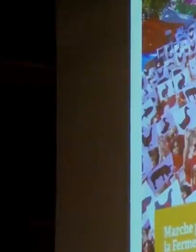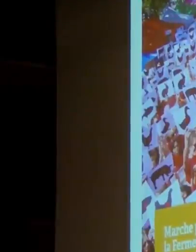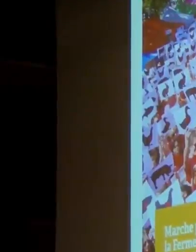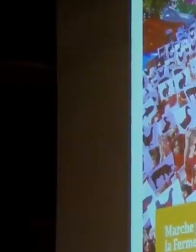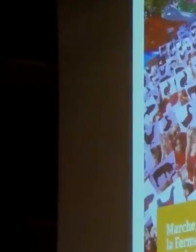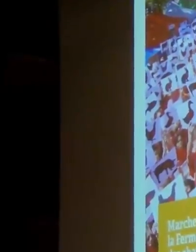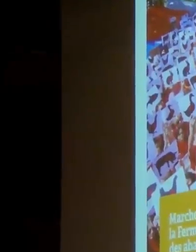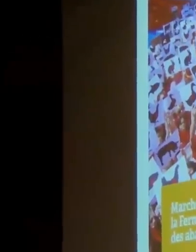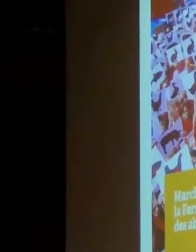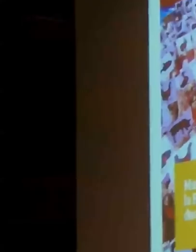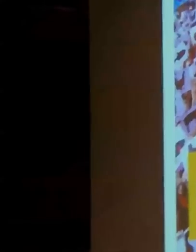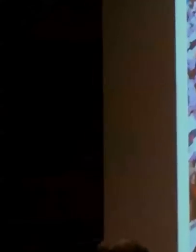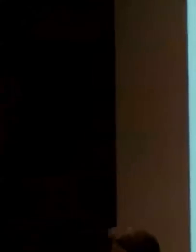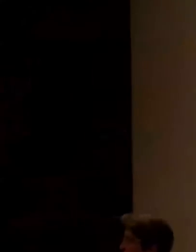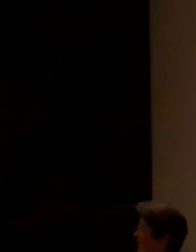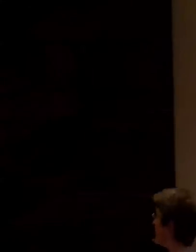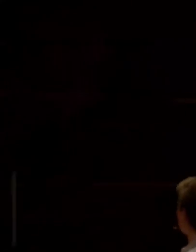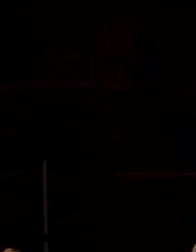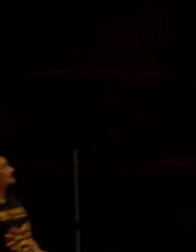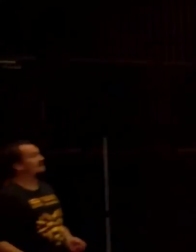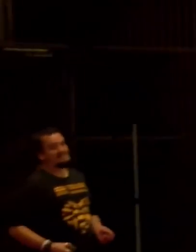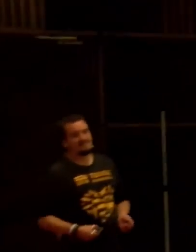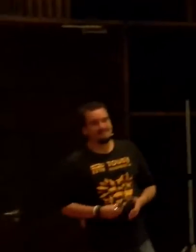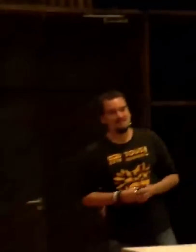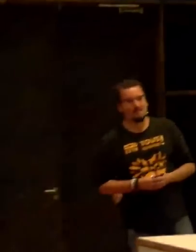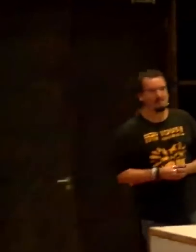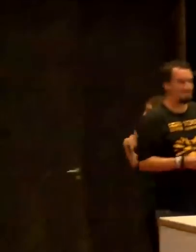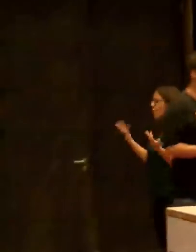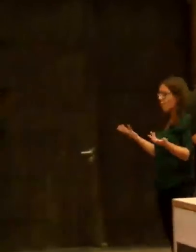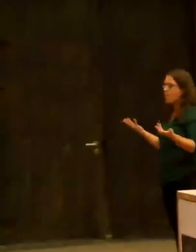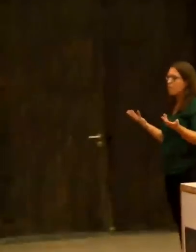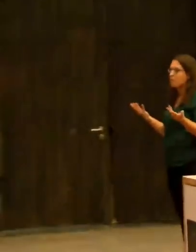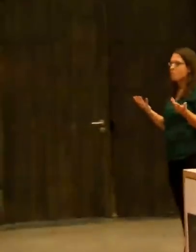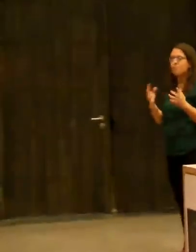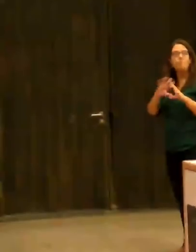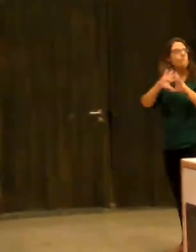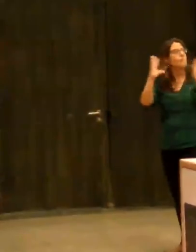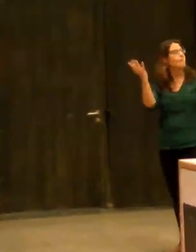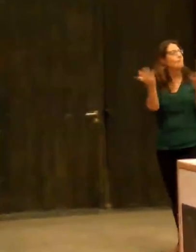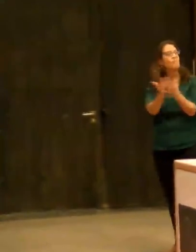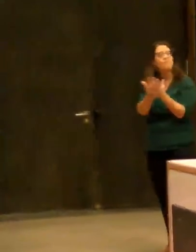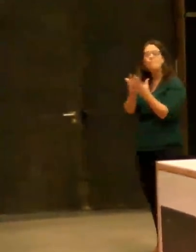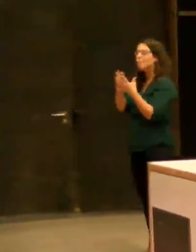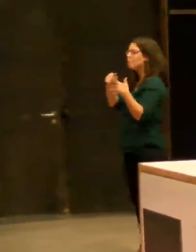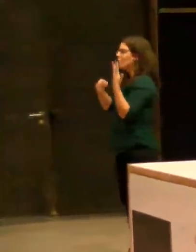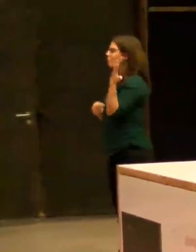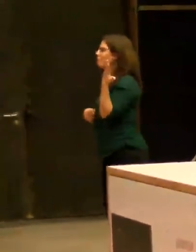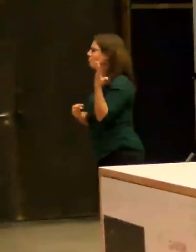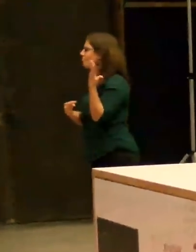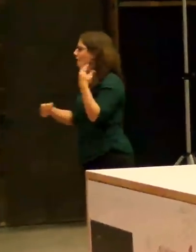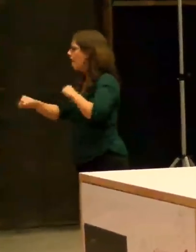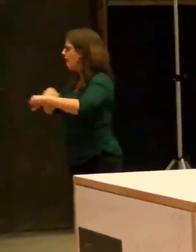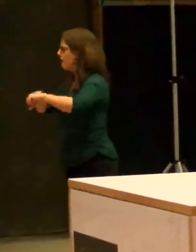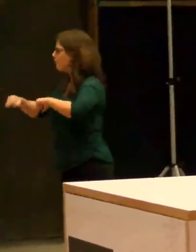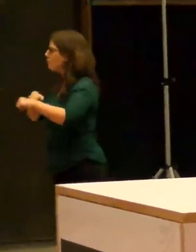C'est la fin. Et c'est la fin, enfin, on vous libère. Donc voilà, là c'est l'ensemble des actions qu'on propose de mener,